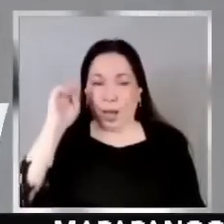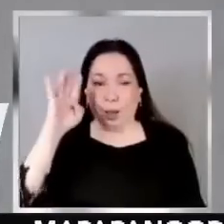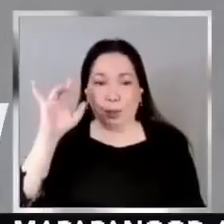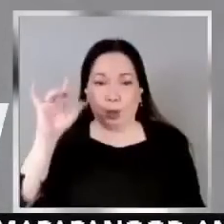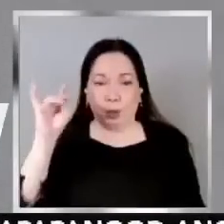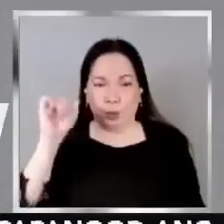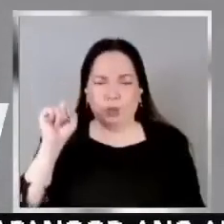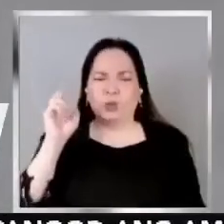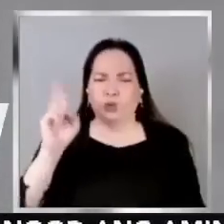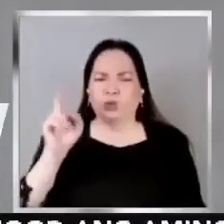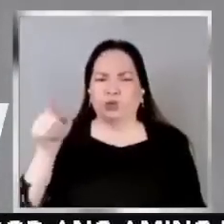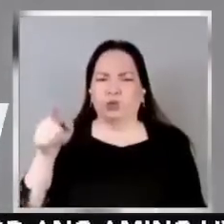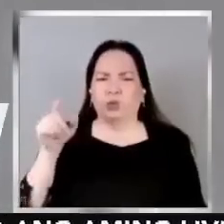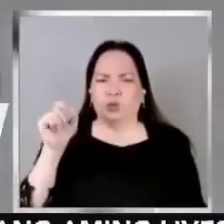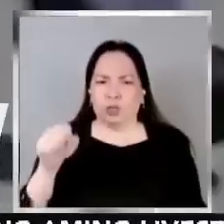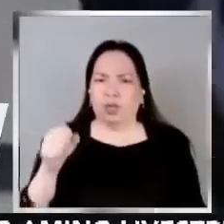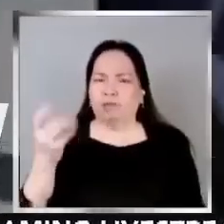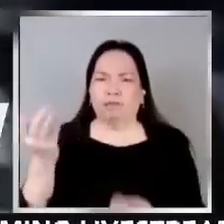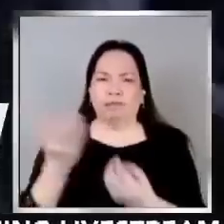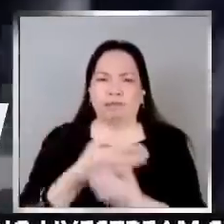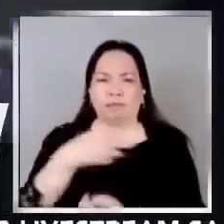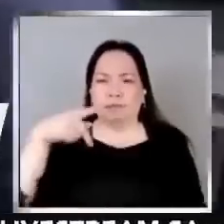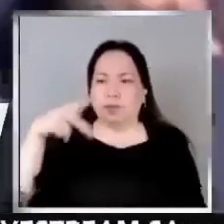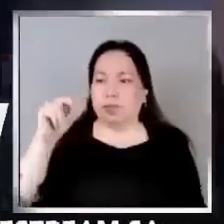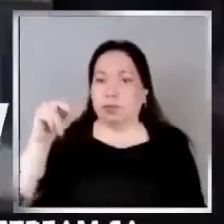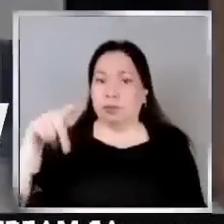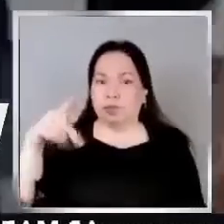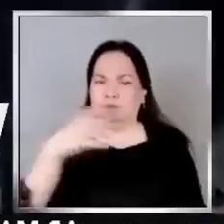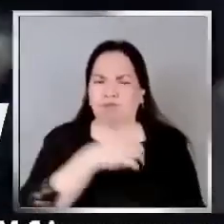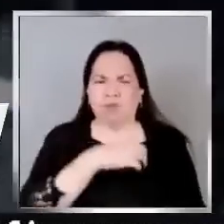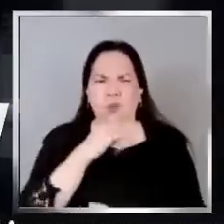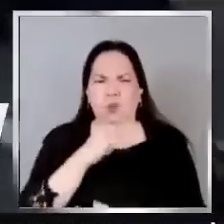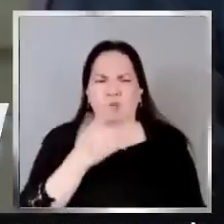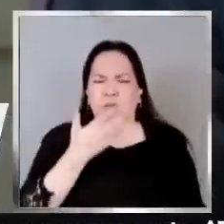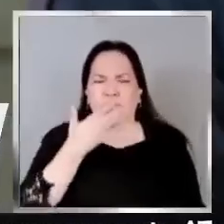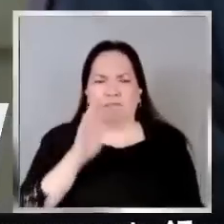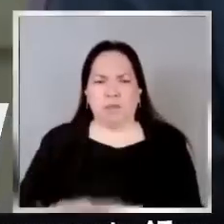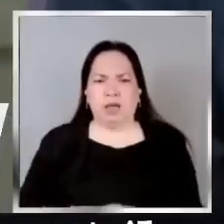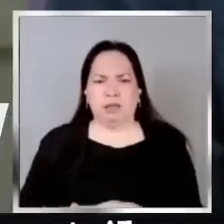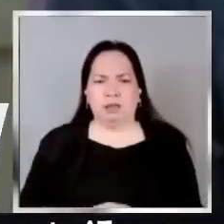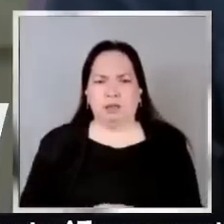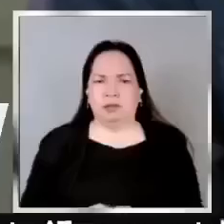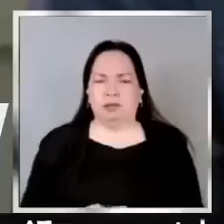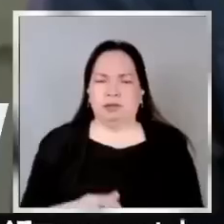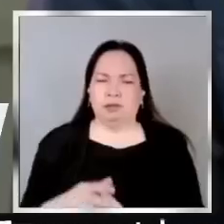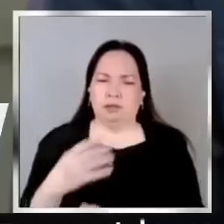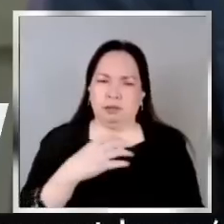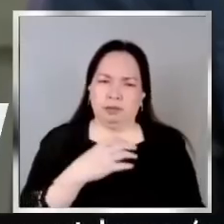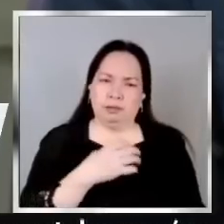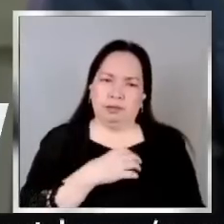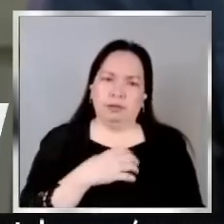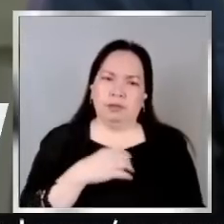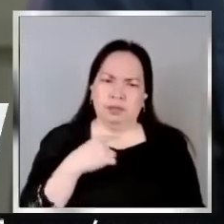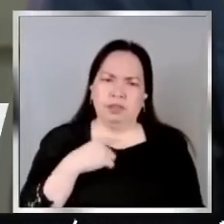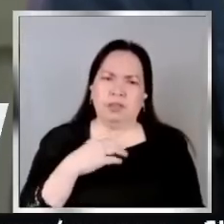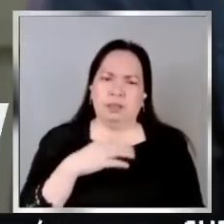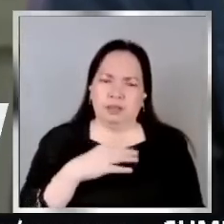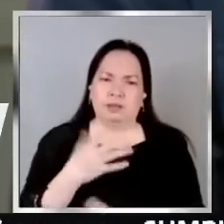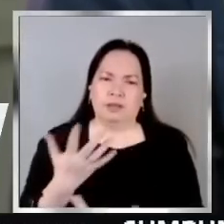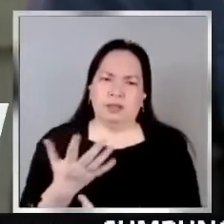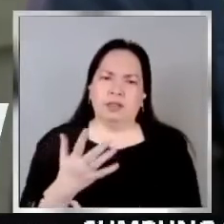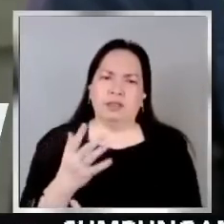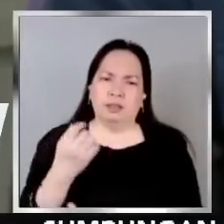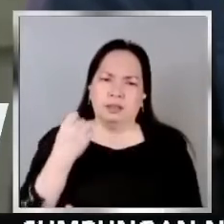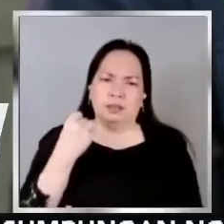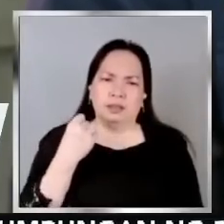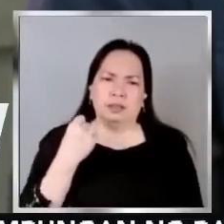sa PNP ang mga bulok na pulis. It would affect. It's a five-man committee. I leave it with a five-man